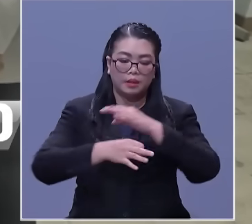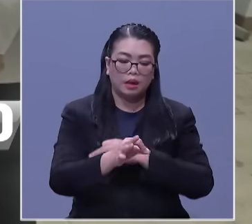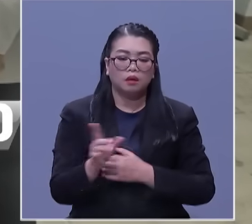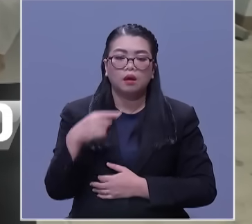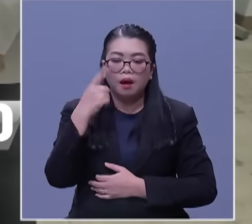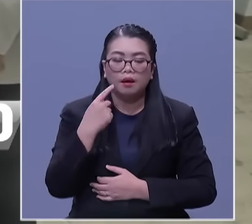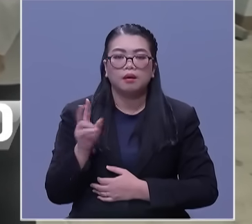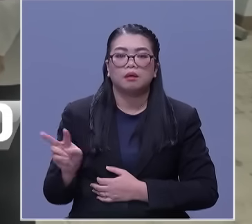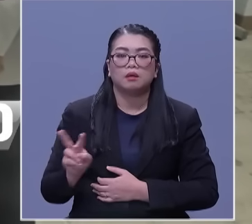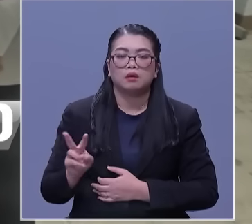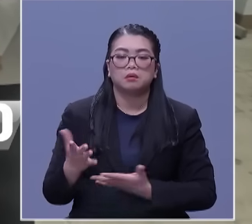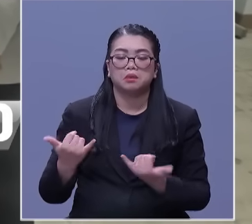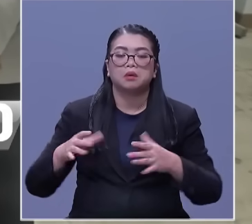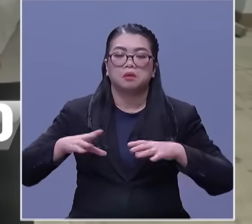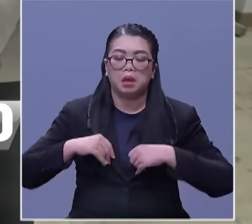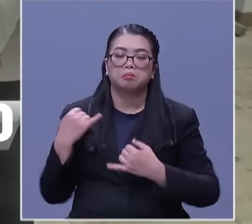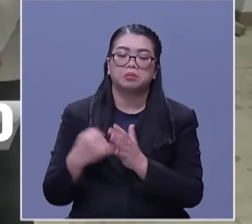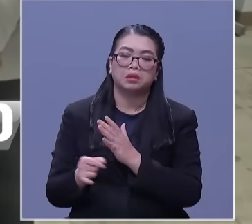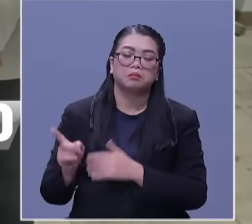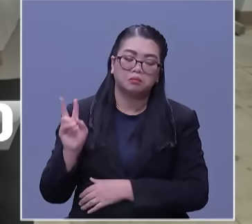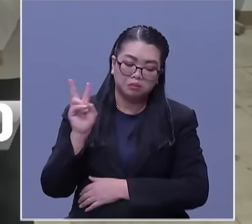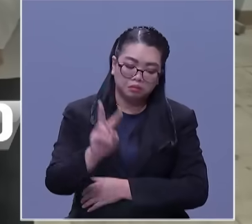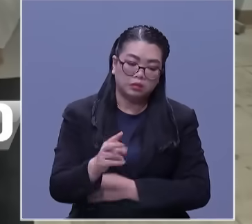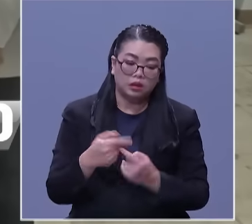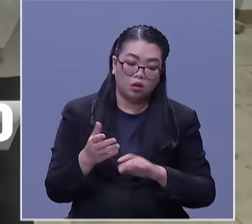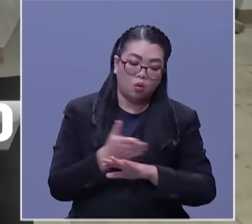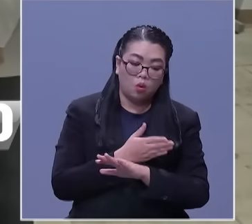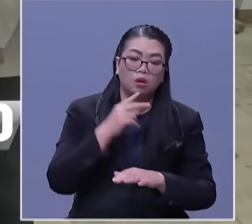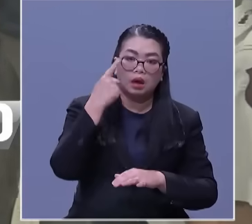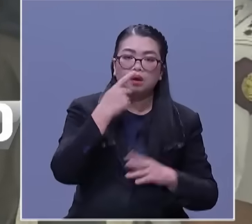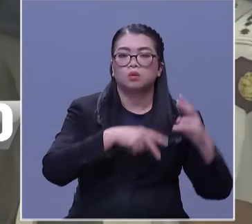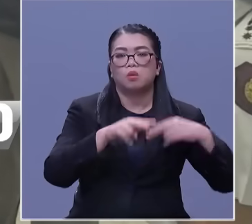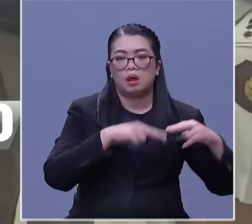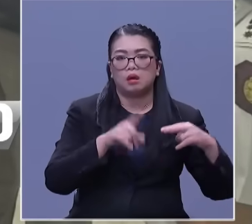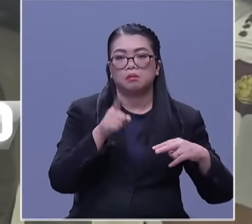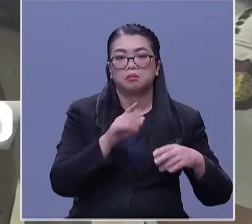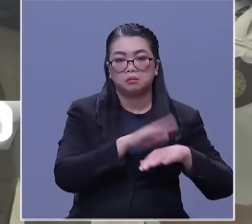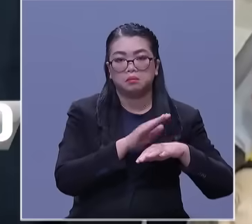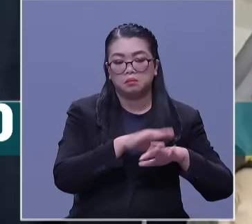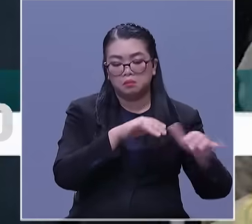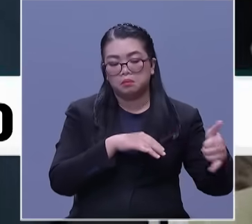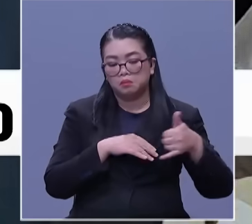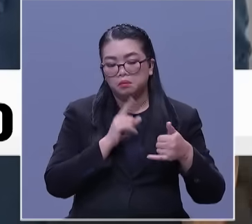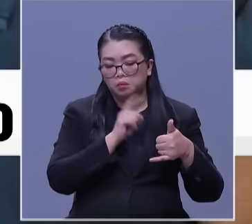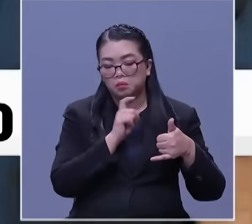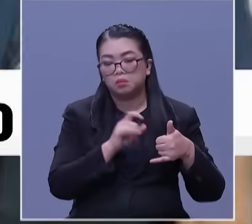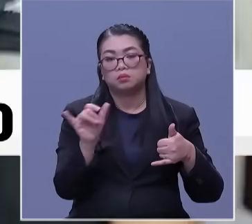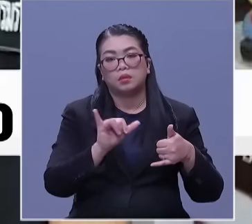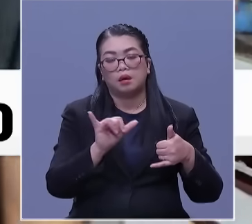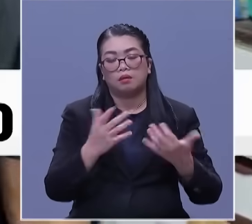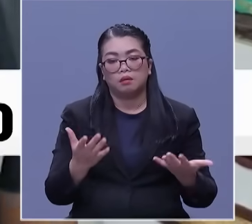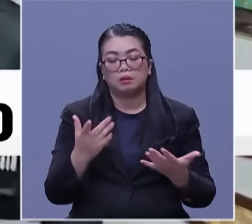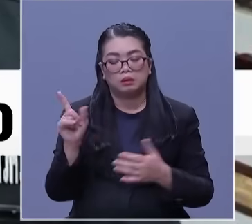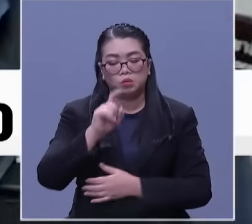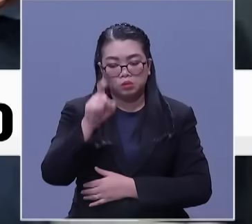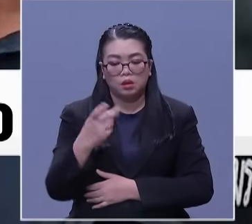น่ะนะคะซึ่งความคืบหน้าของคดีนี้มีความชัดเจนมากยิ่งขึ้นค่ะหลังจากที่อ่อผู้ต้องหาอีก